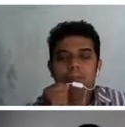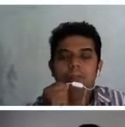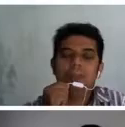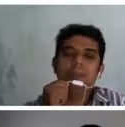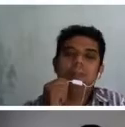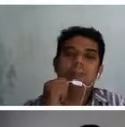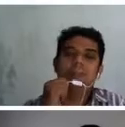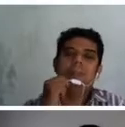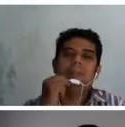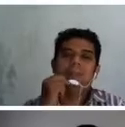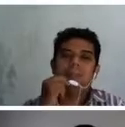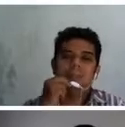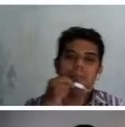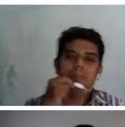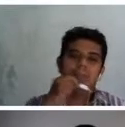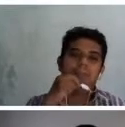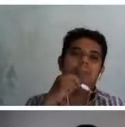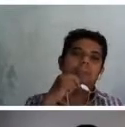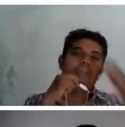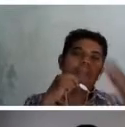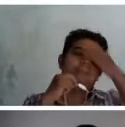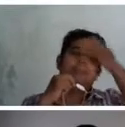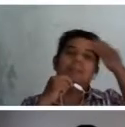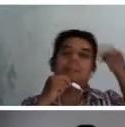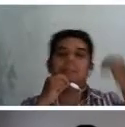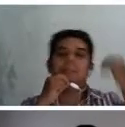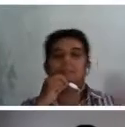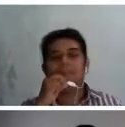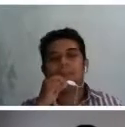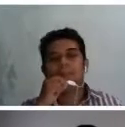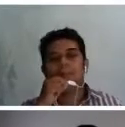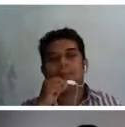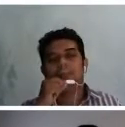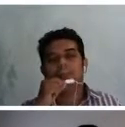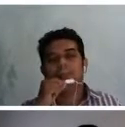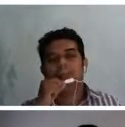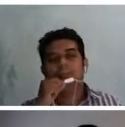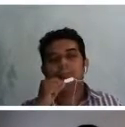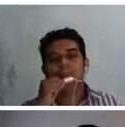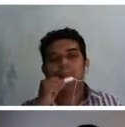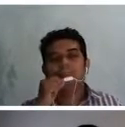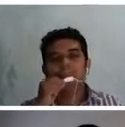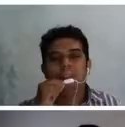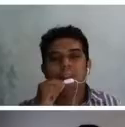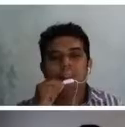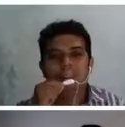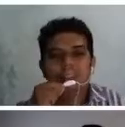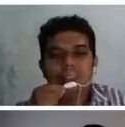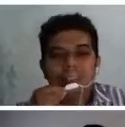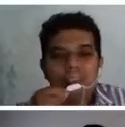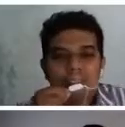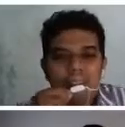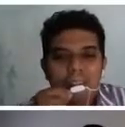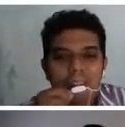temannya. Apakah termasuk anak yang perlu penanganan khusus? Nah ini, gimana?